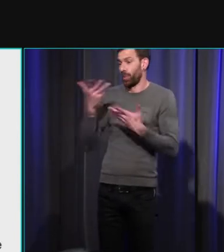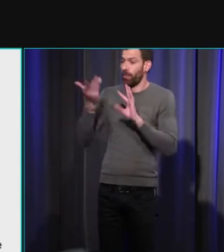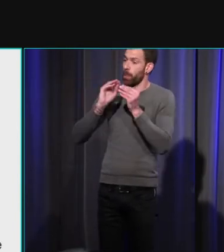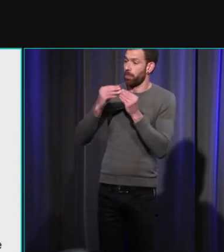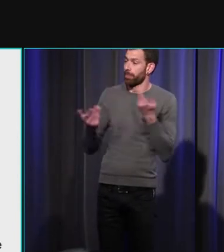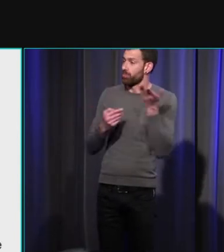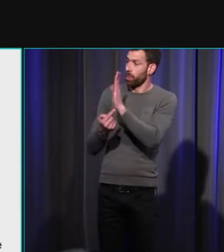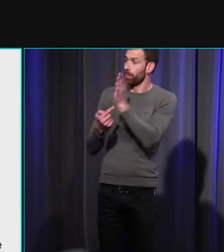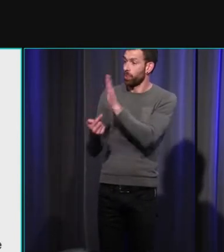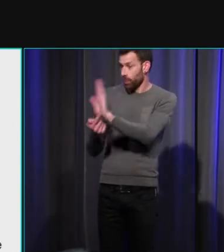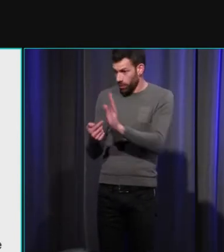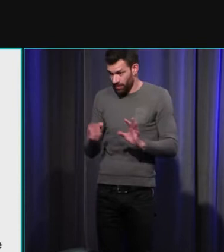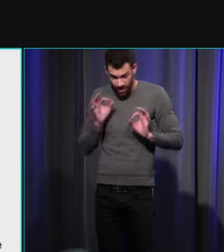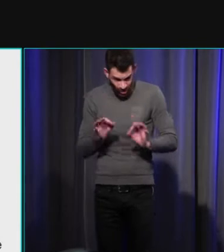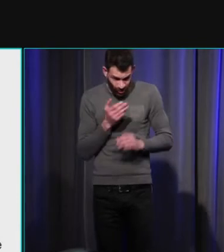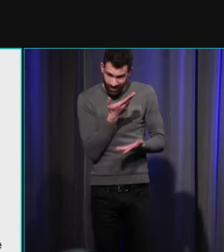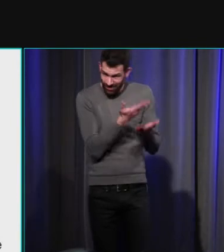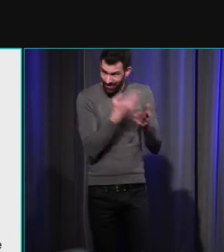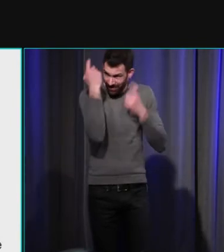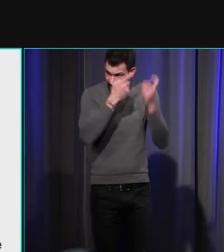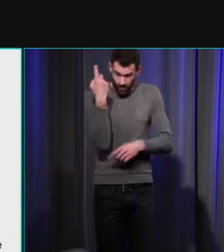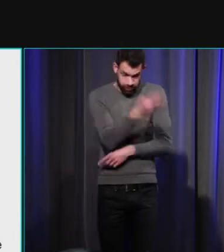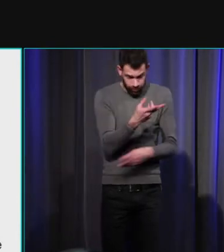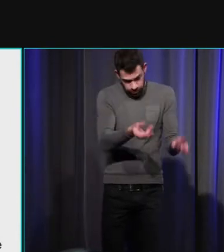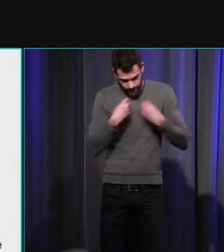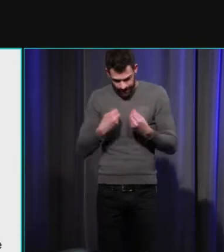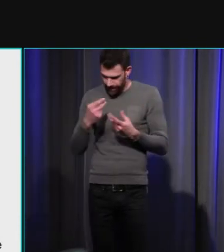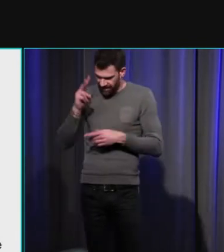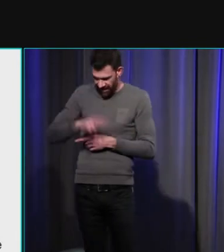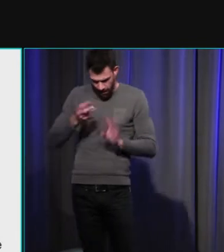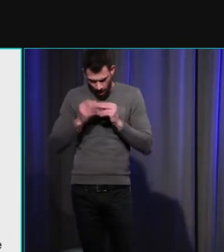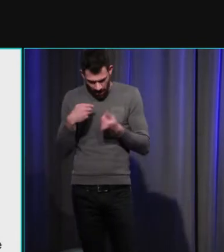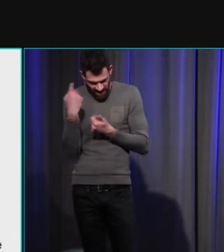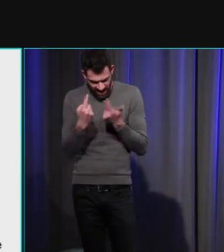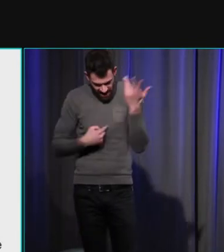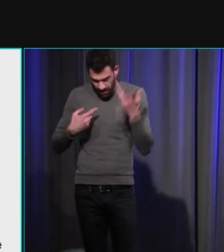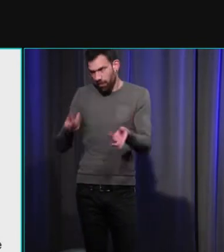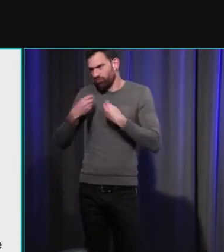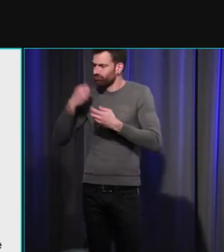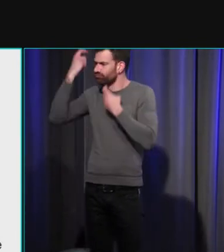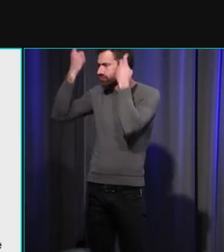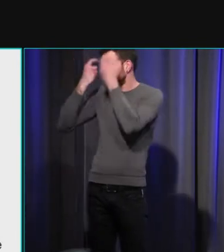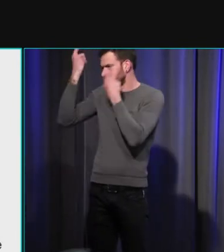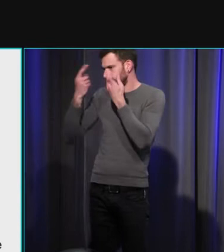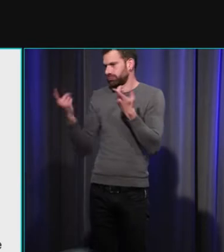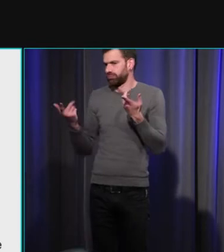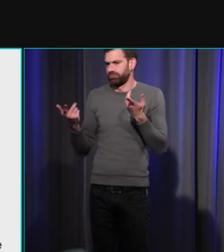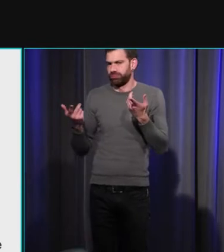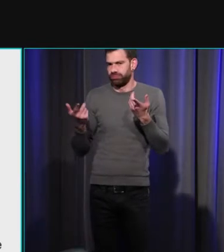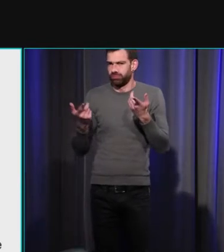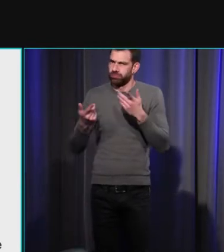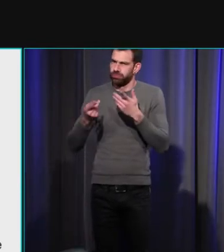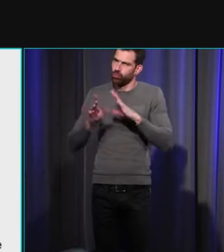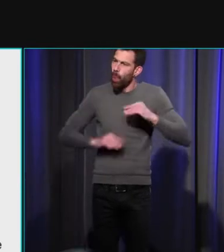leurs réflexions nous aident à poser les vrais problèmes et entend mes réflexions on peut argumenter un peu fondées qui